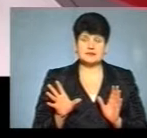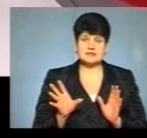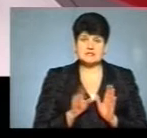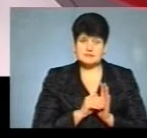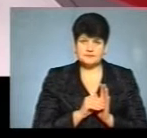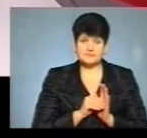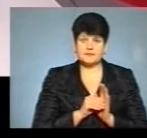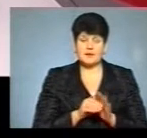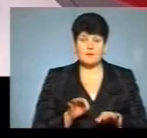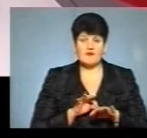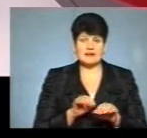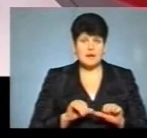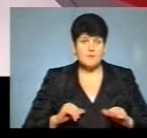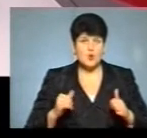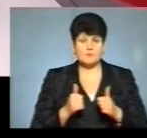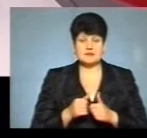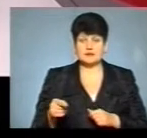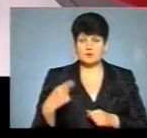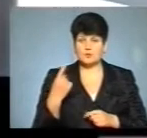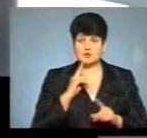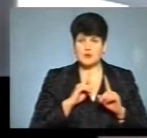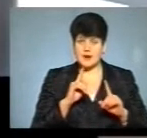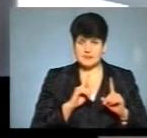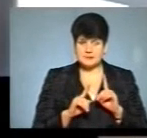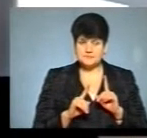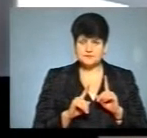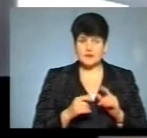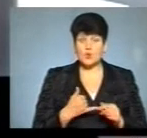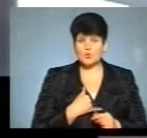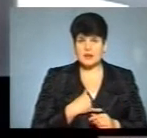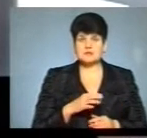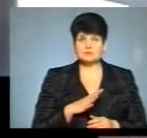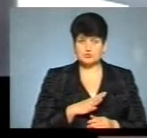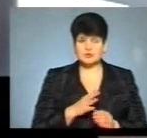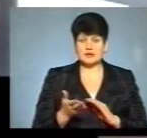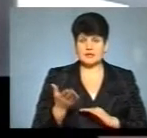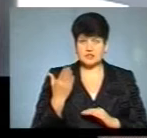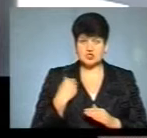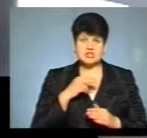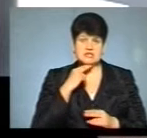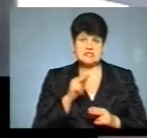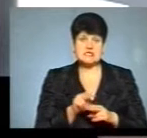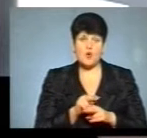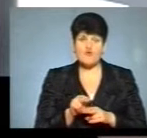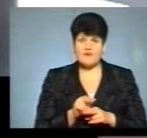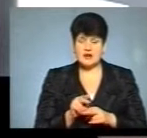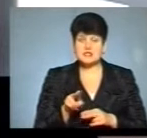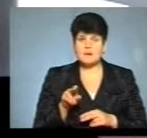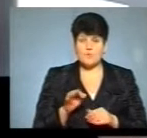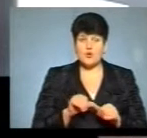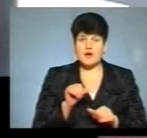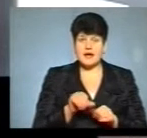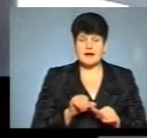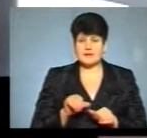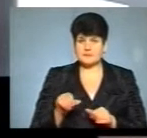попереднім проведенням комісії Тернопільської обласної ради, у нас були до цього проекту бюджету зауваження по деяким